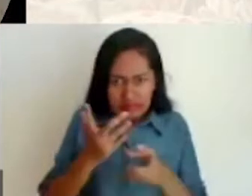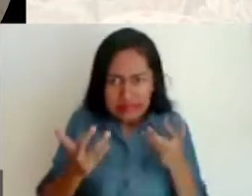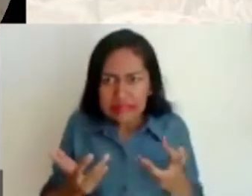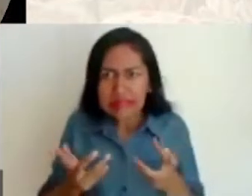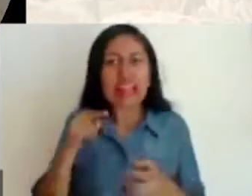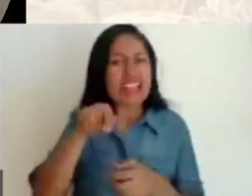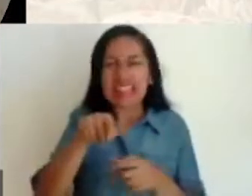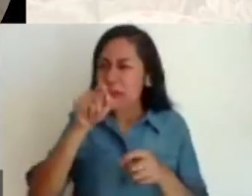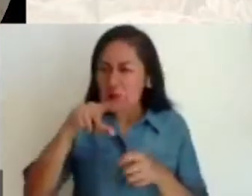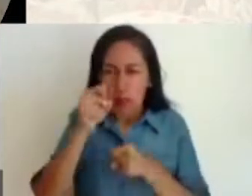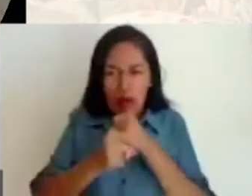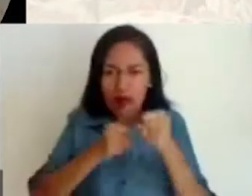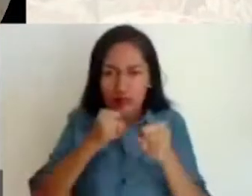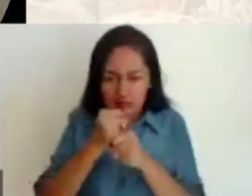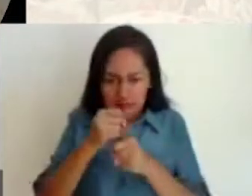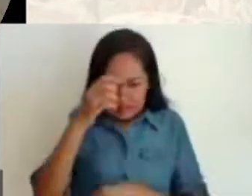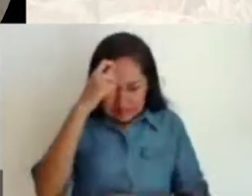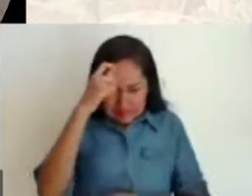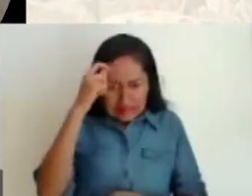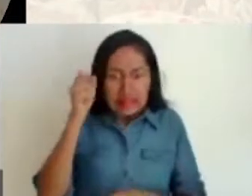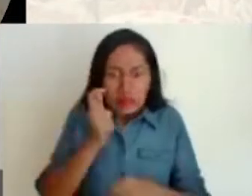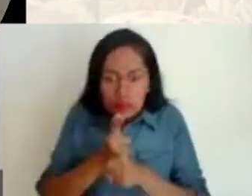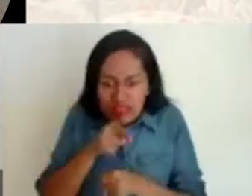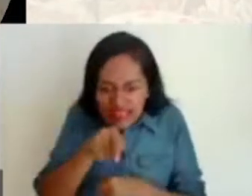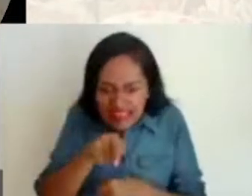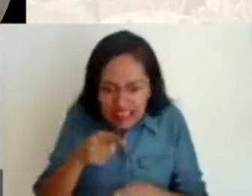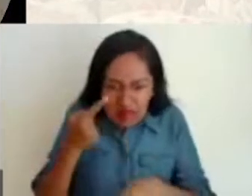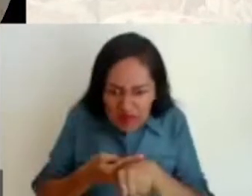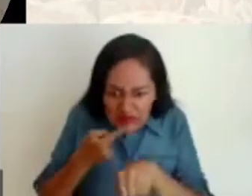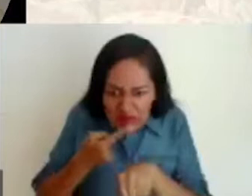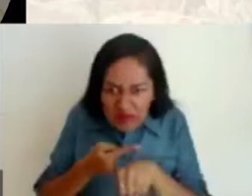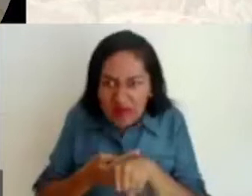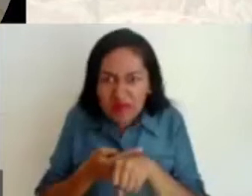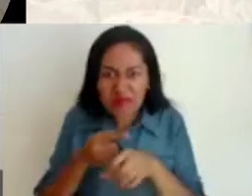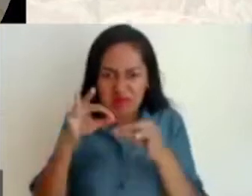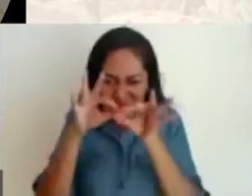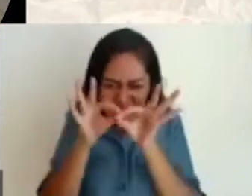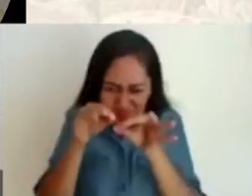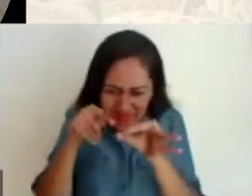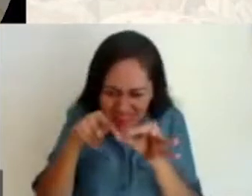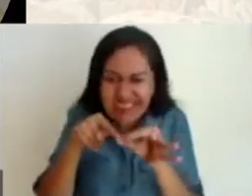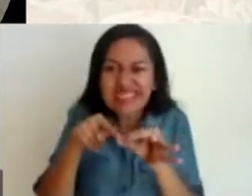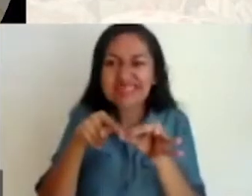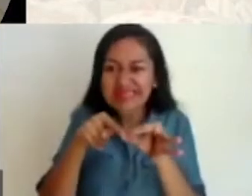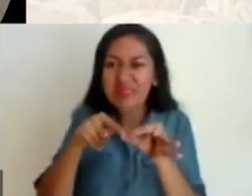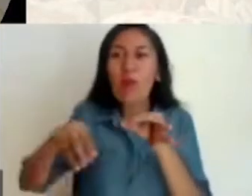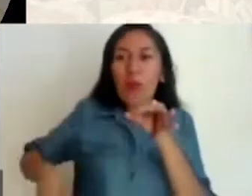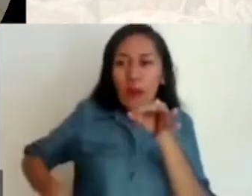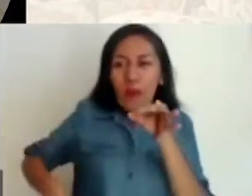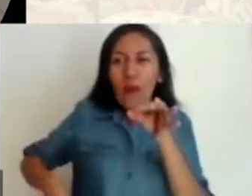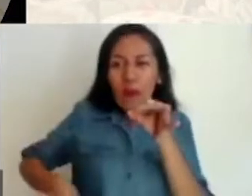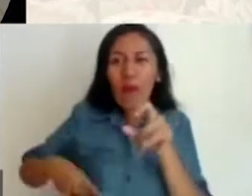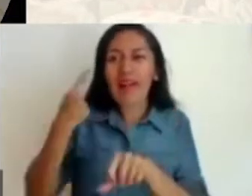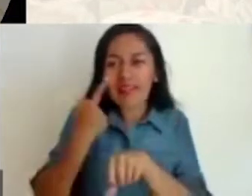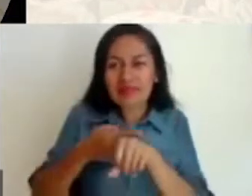año 1894 descubrió el bacilo y lo identificó. Nella stessa città e